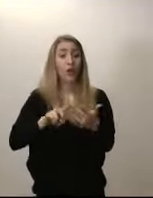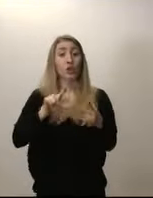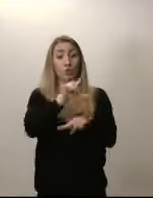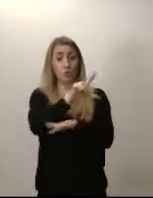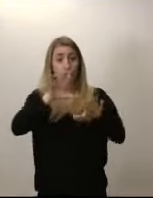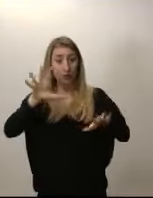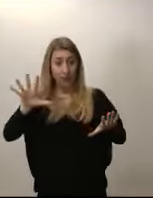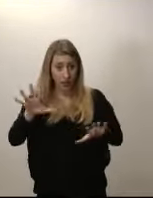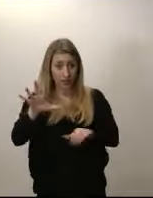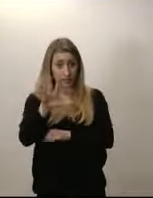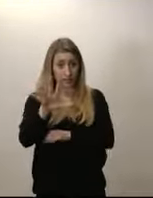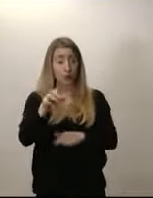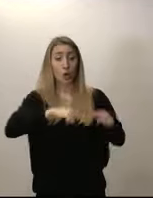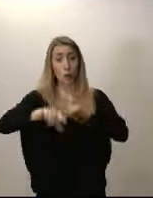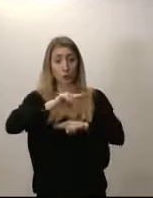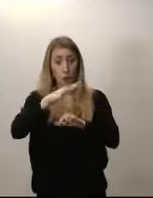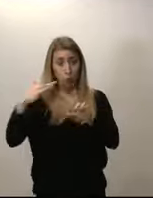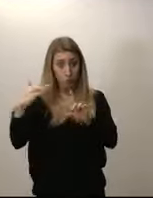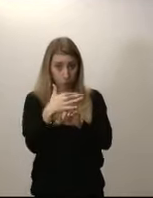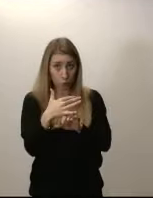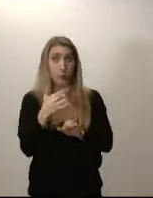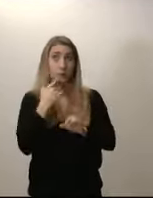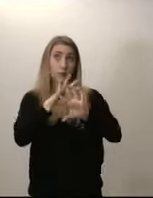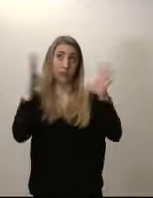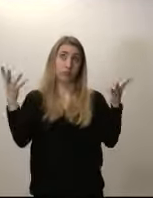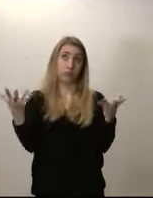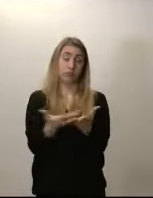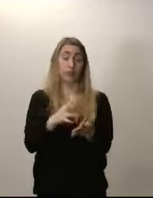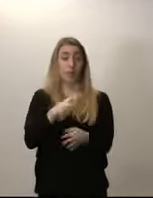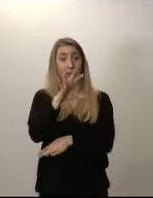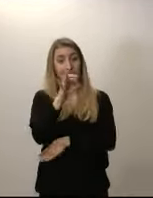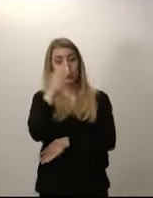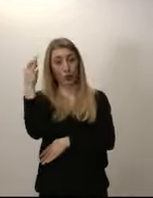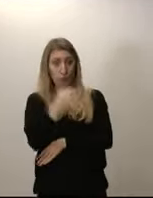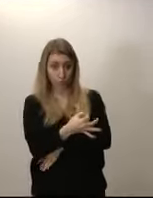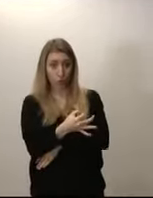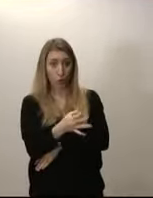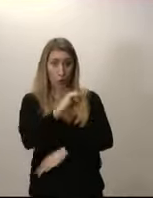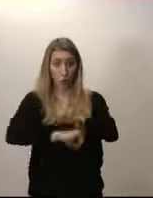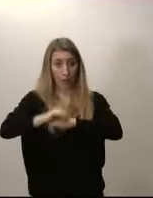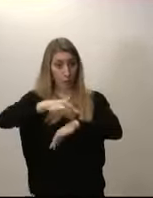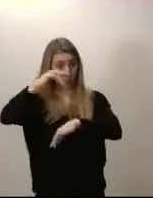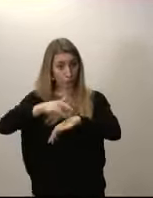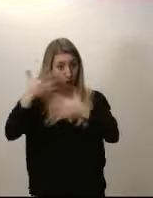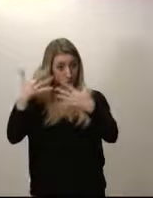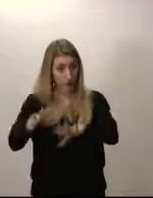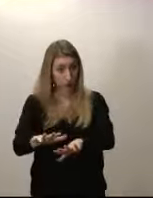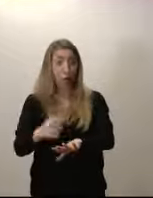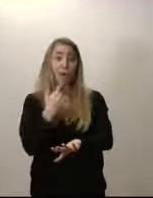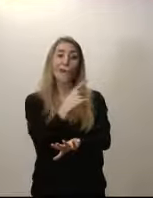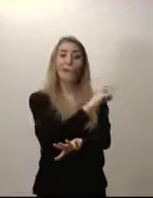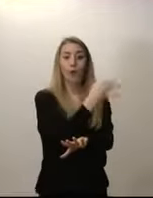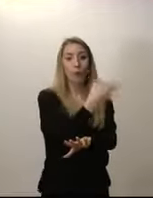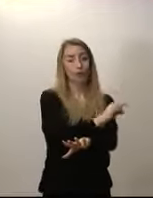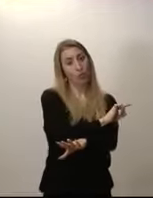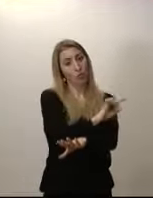logements sociaux, ce qui représente à peu près 50% de l'opération. Nous ne sommes pas à 20%. Et